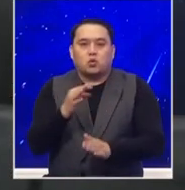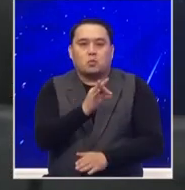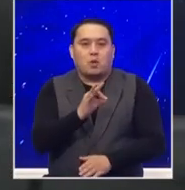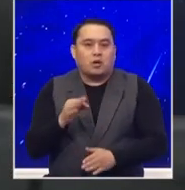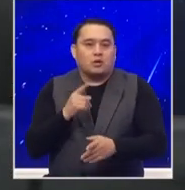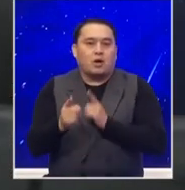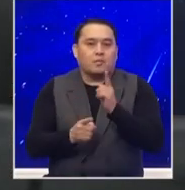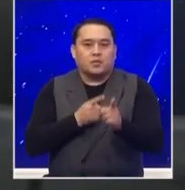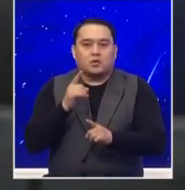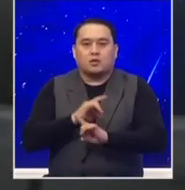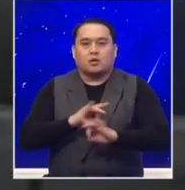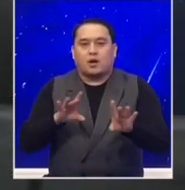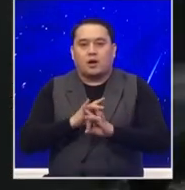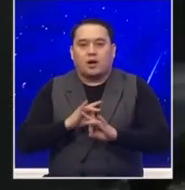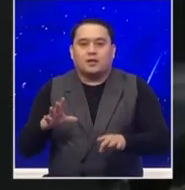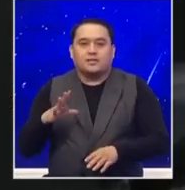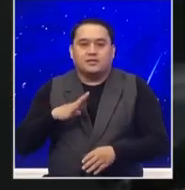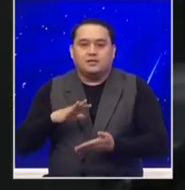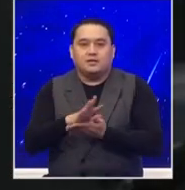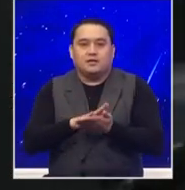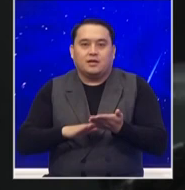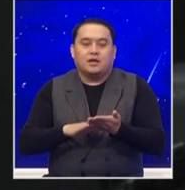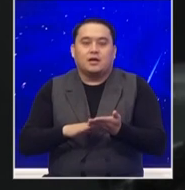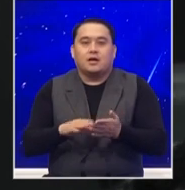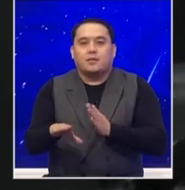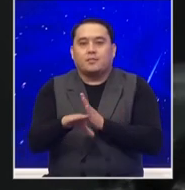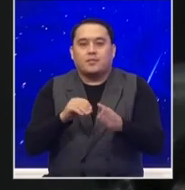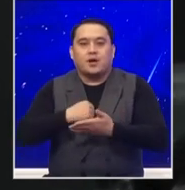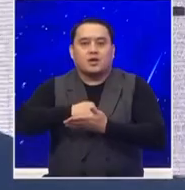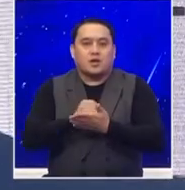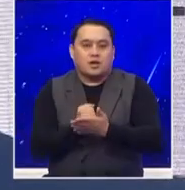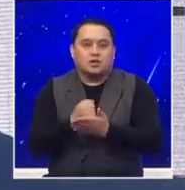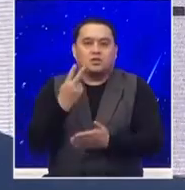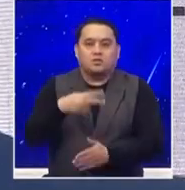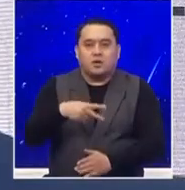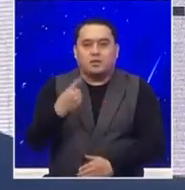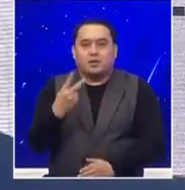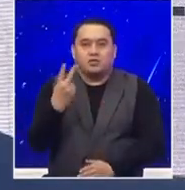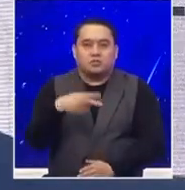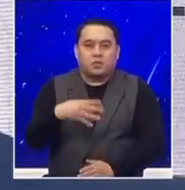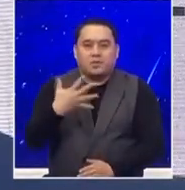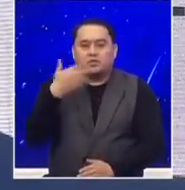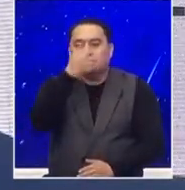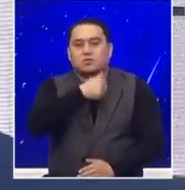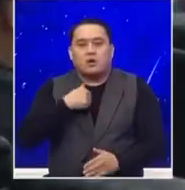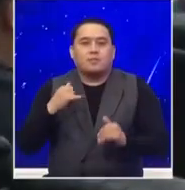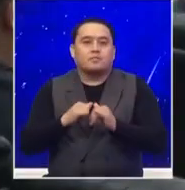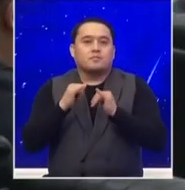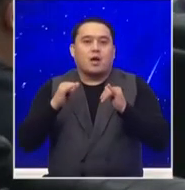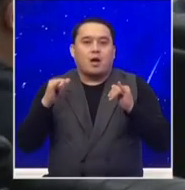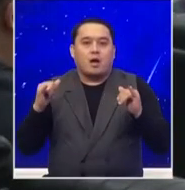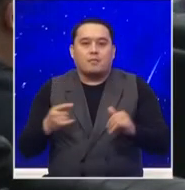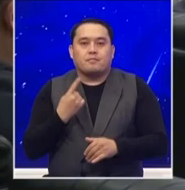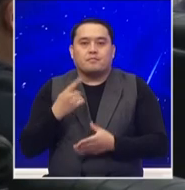78,4%-ға жаңаланғанын тілге тиек етті. Енді тың тебімен партия бекіткен 2021-2025 жылғы даму бағдарламасына